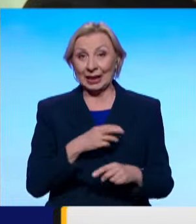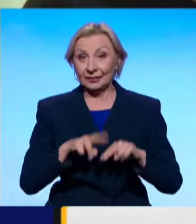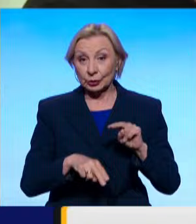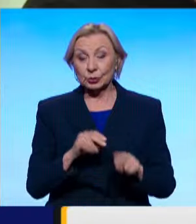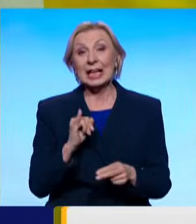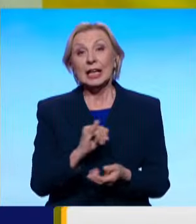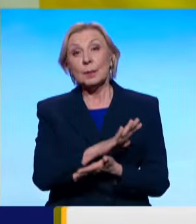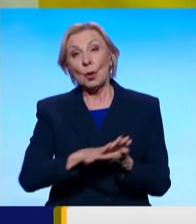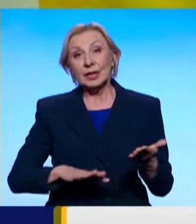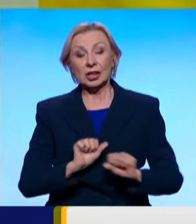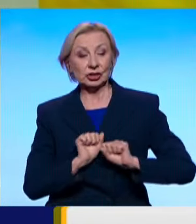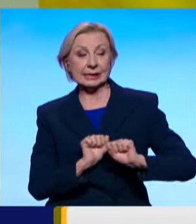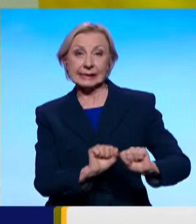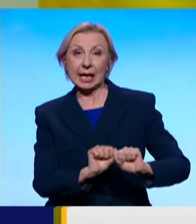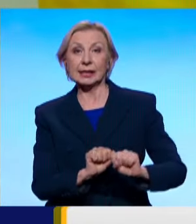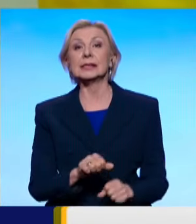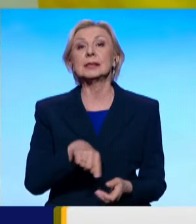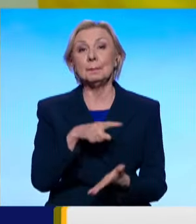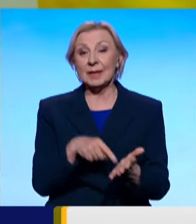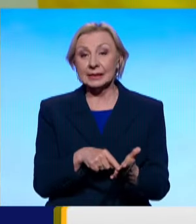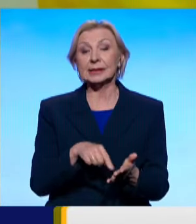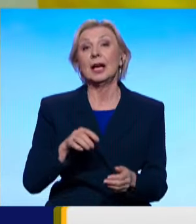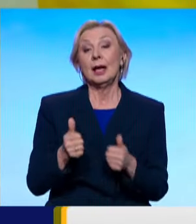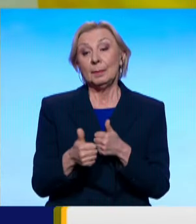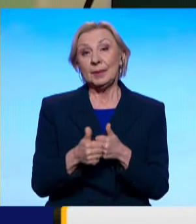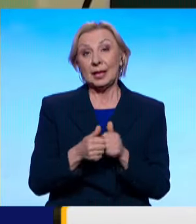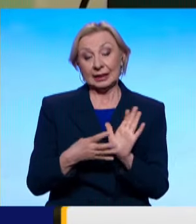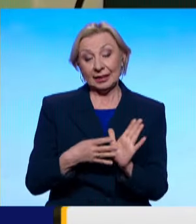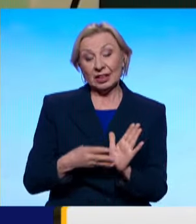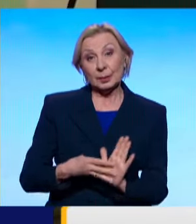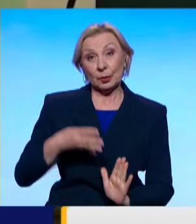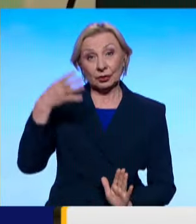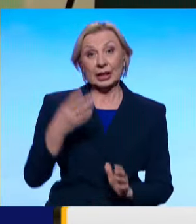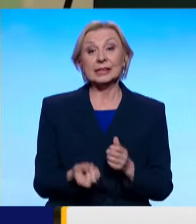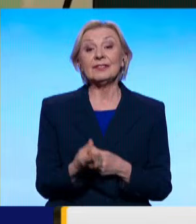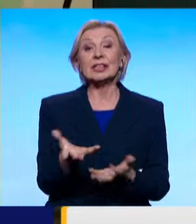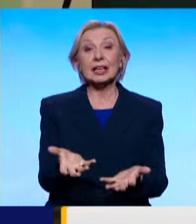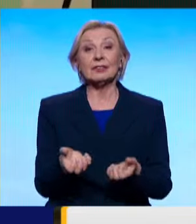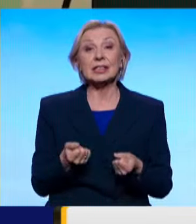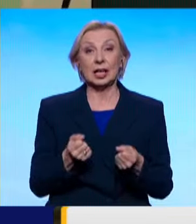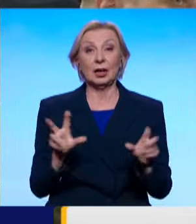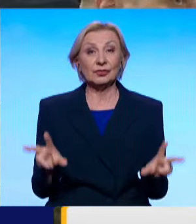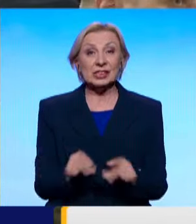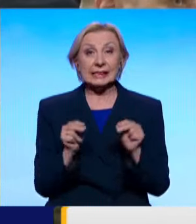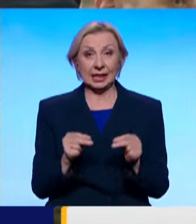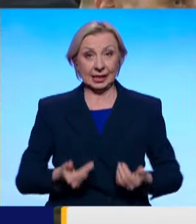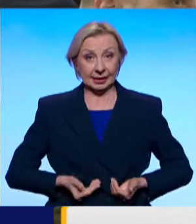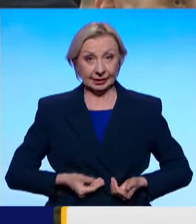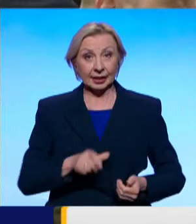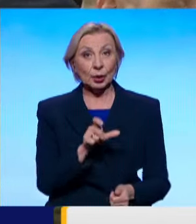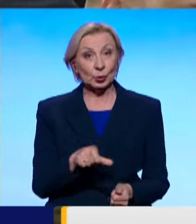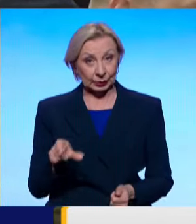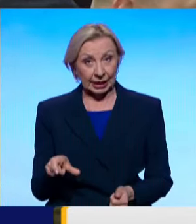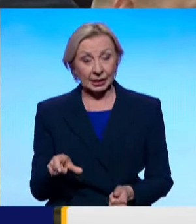міста. Біля зруйнованої російськими терористами дев'ятиповерхівки, звідки рятувальники витягали вцілілих людей,